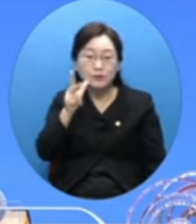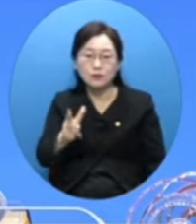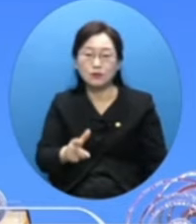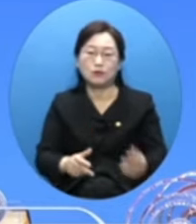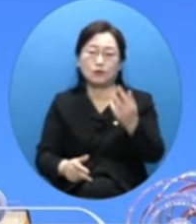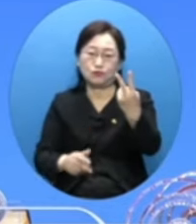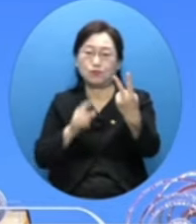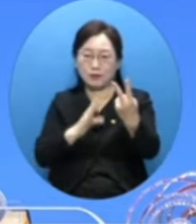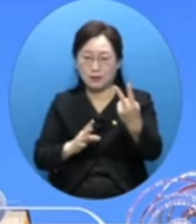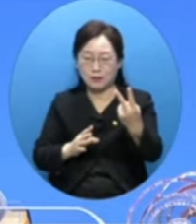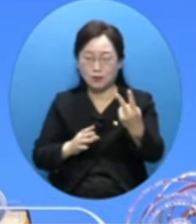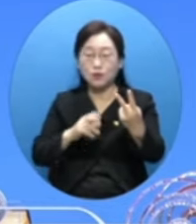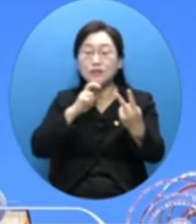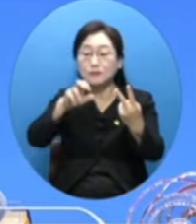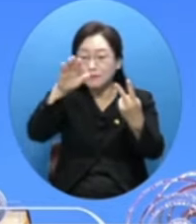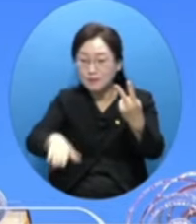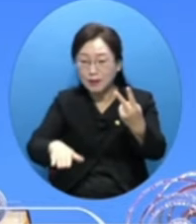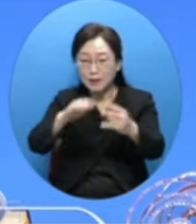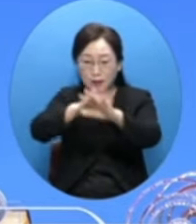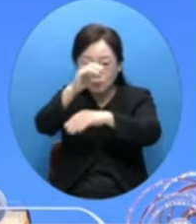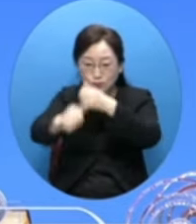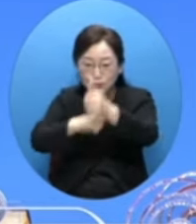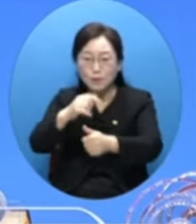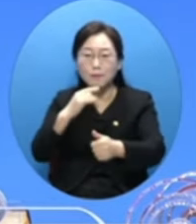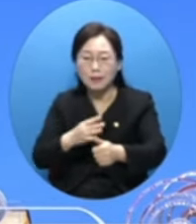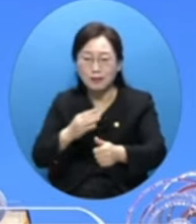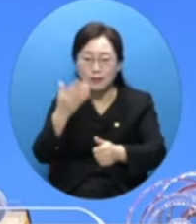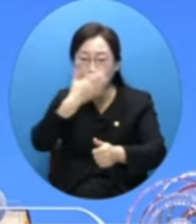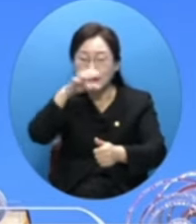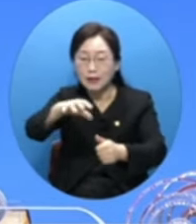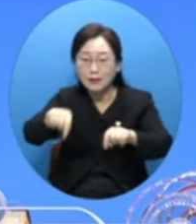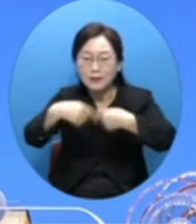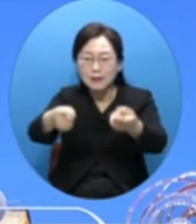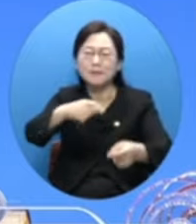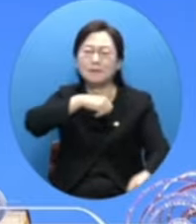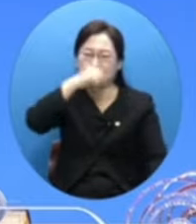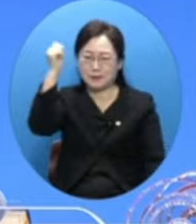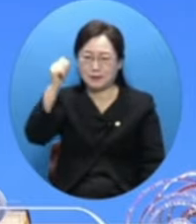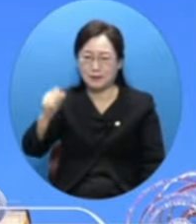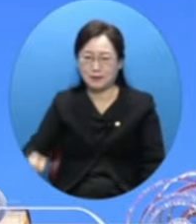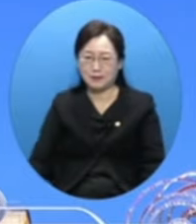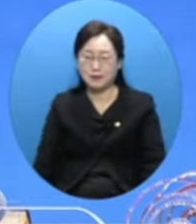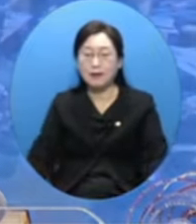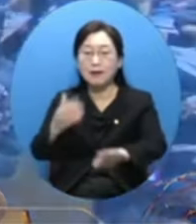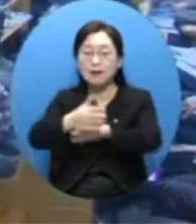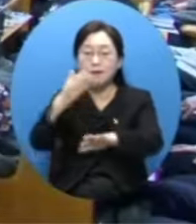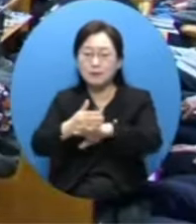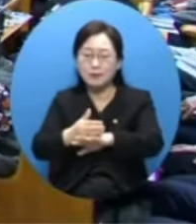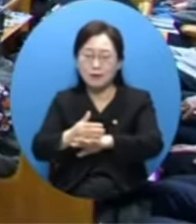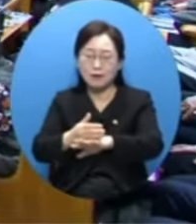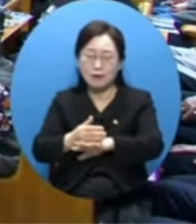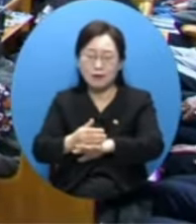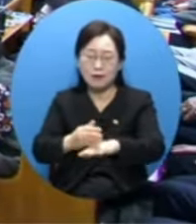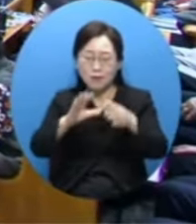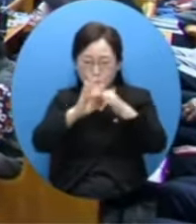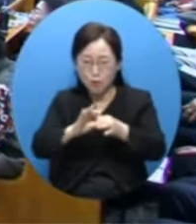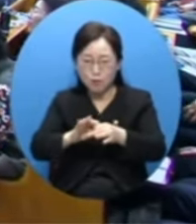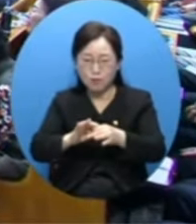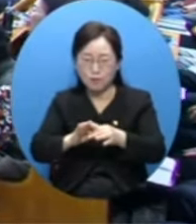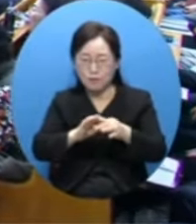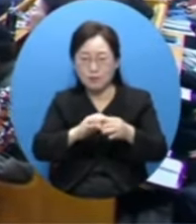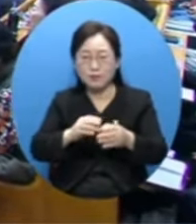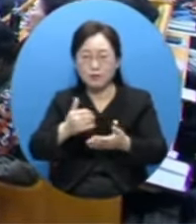이하 후손만 하나님이 약속하신 가나안 땅에 들어가게 되었던 것입니다. 감사한 신앙으로 회복하는 여러분 되기를 주님의 이름으로